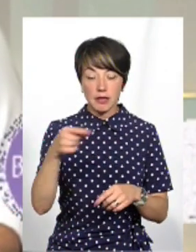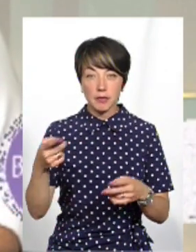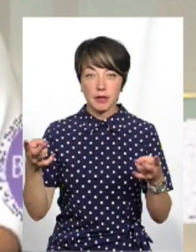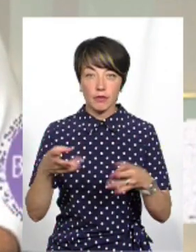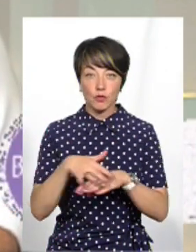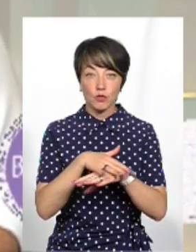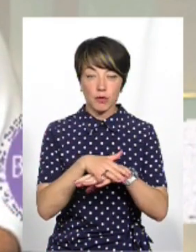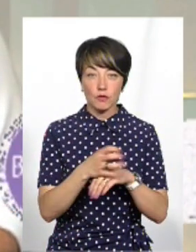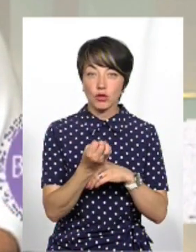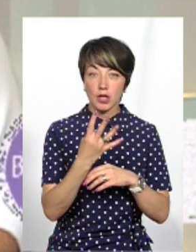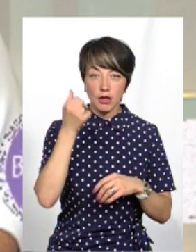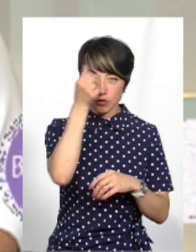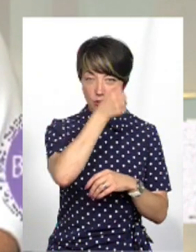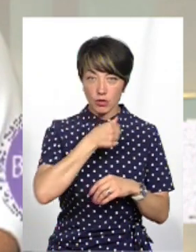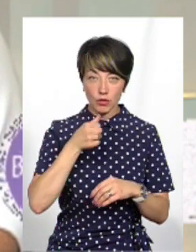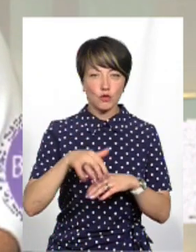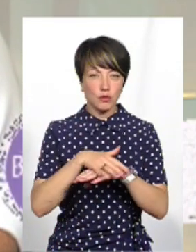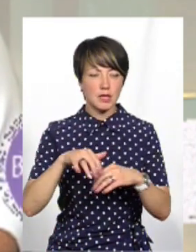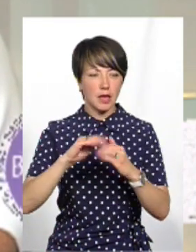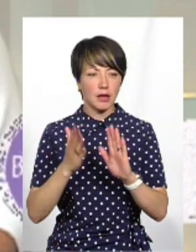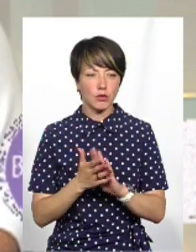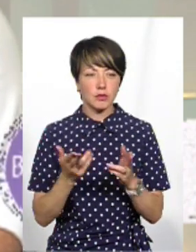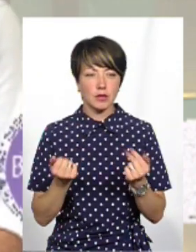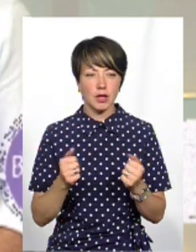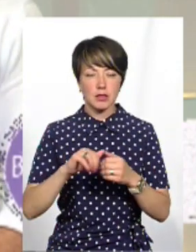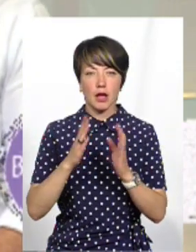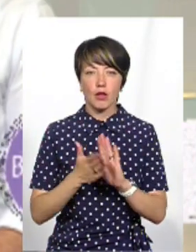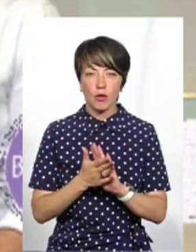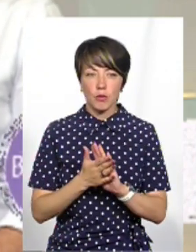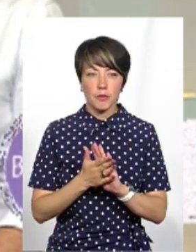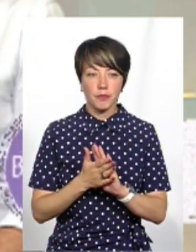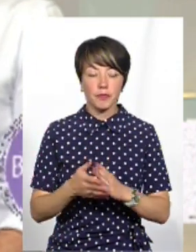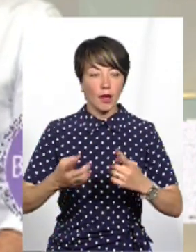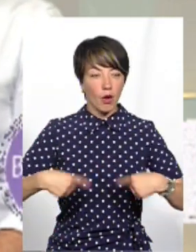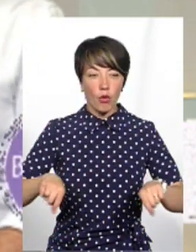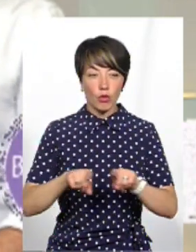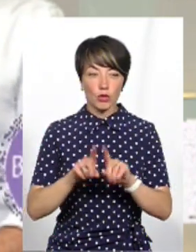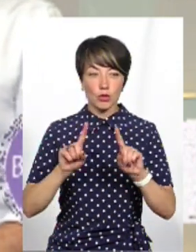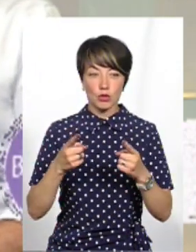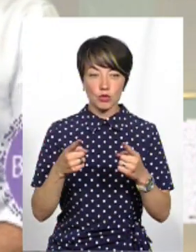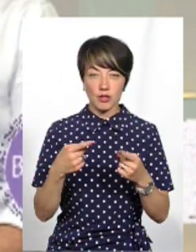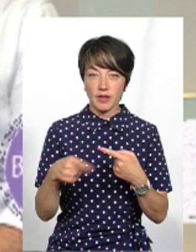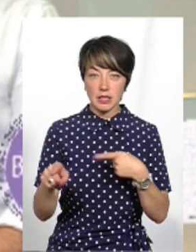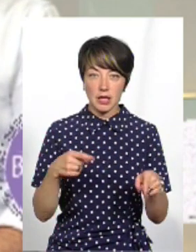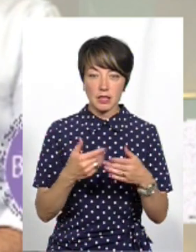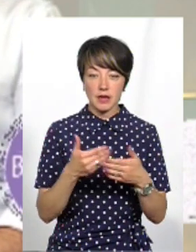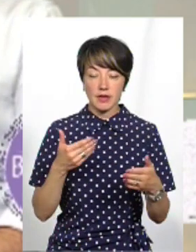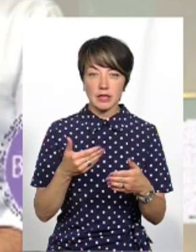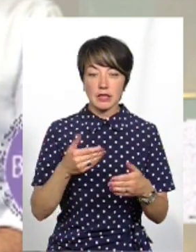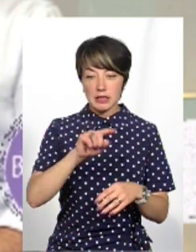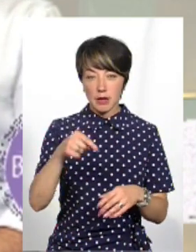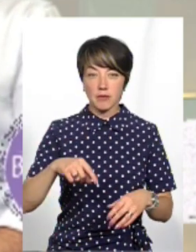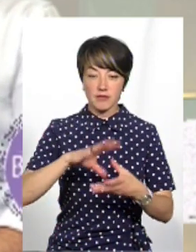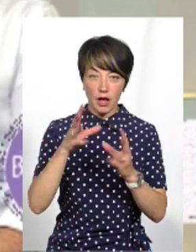суспільстві. Тобто в 2014 році... Суспільстві загалом? Загалом, звичайно, загалом. Округ не дуже істотно відрізняється від